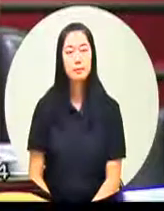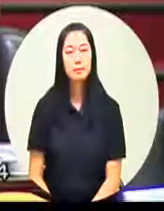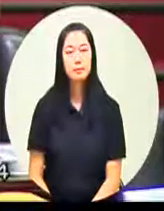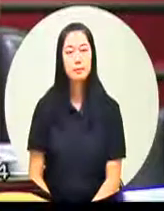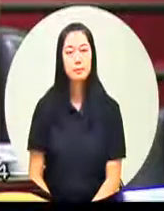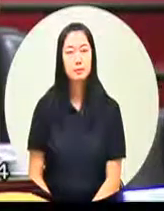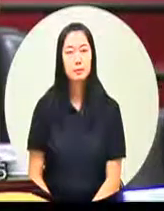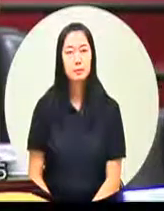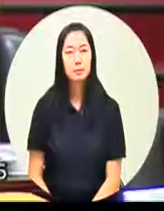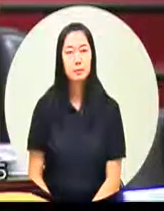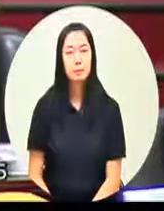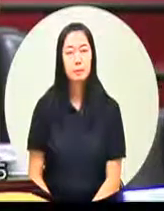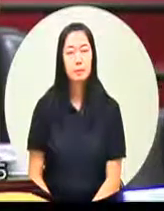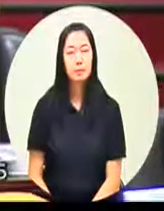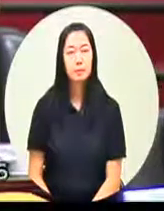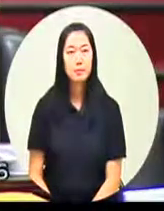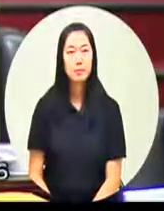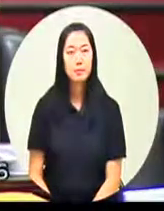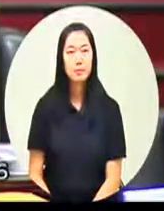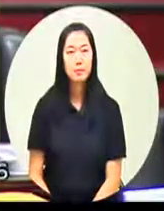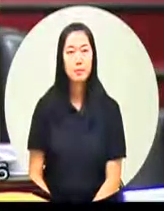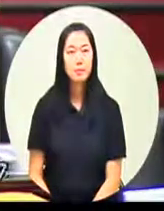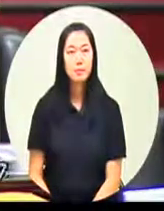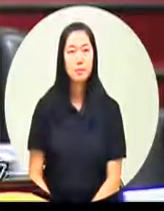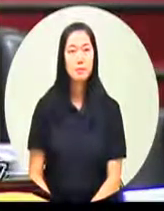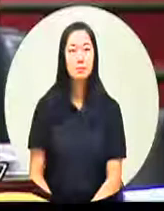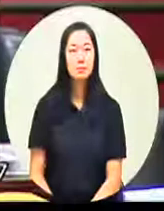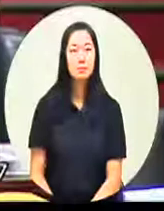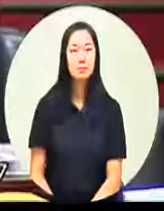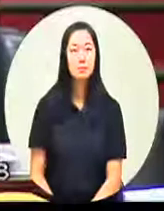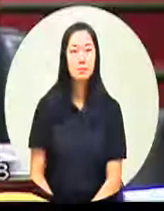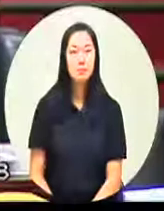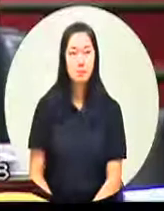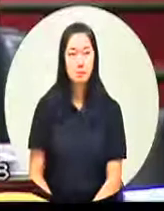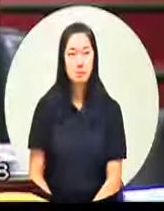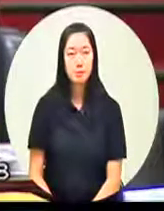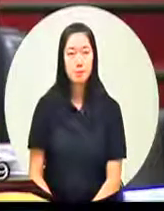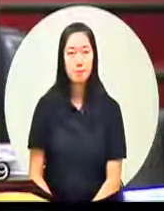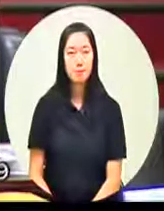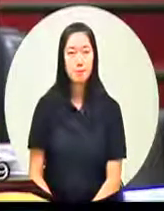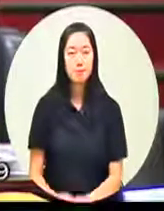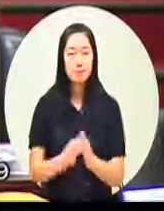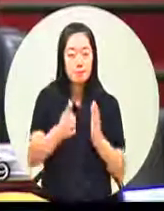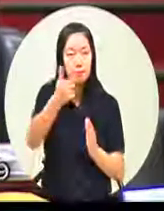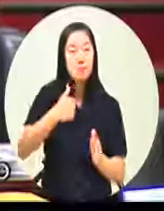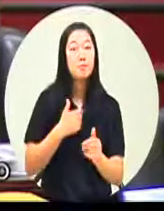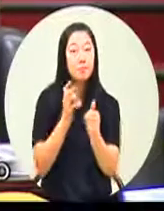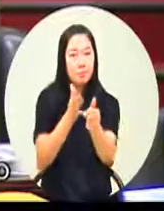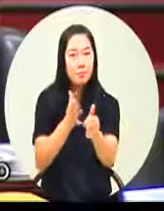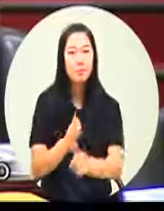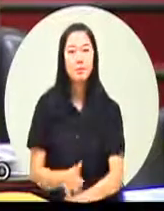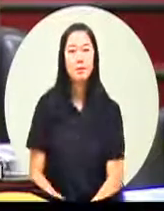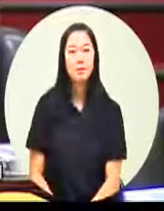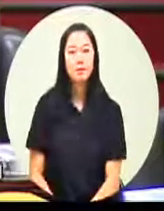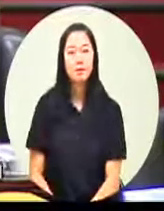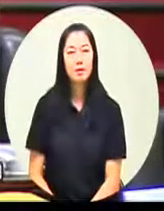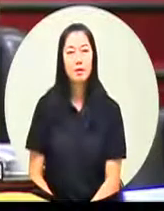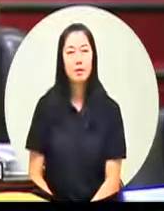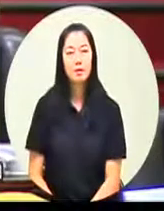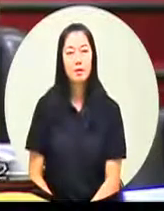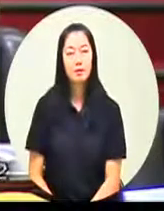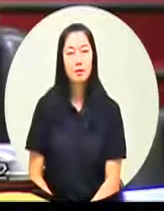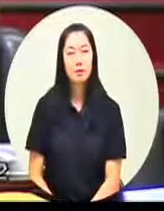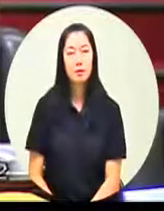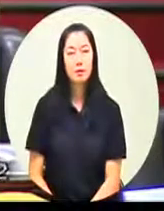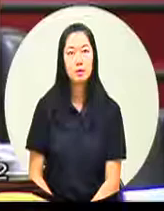那个江副局长，不好意思啊，还是看到以后还是有些问题要请教你。我